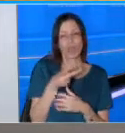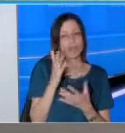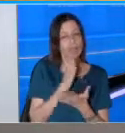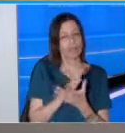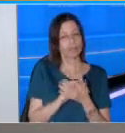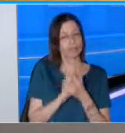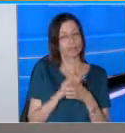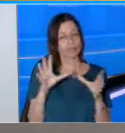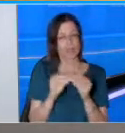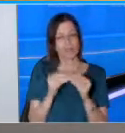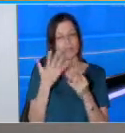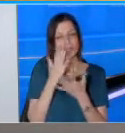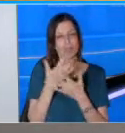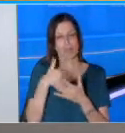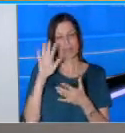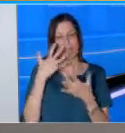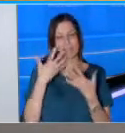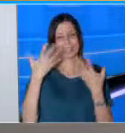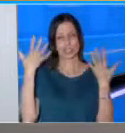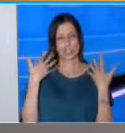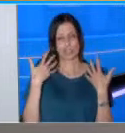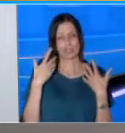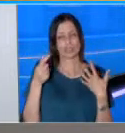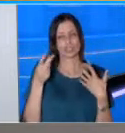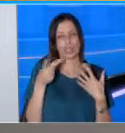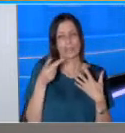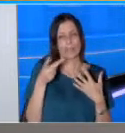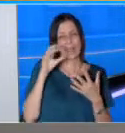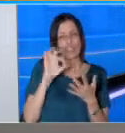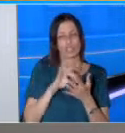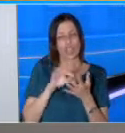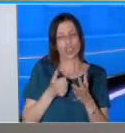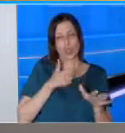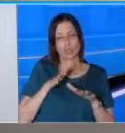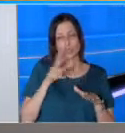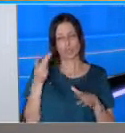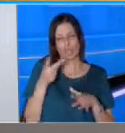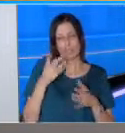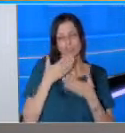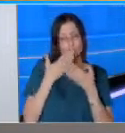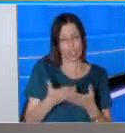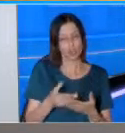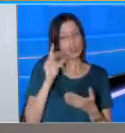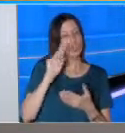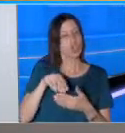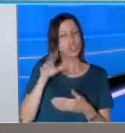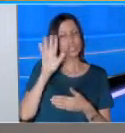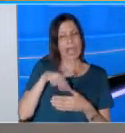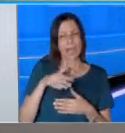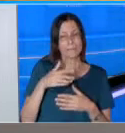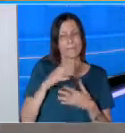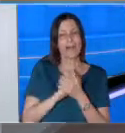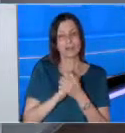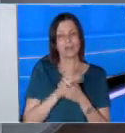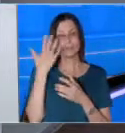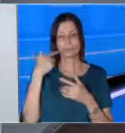מעשור ביחד, עוד מלשכת ראש הממשלה, כששניהם רק שירתו שם. אז אי אפשר לומר שאין שם גם חברות. כן, היה שם חילוקי דעות